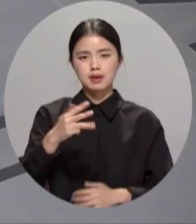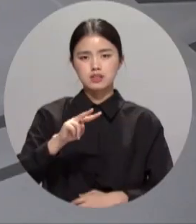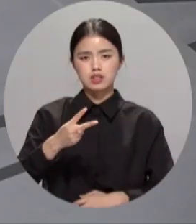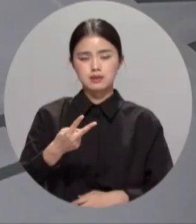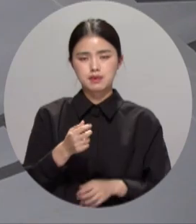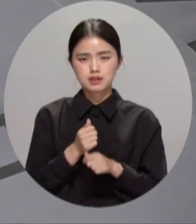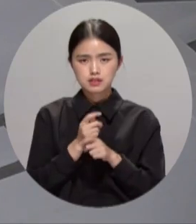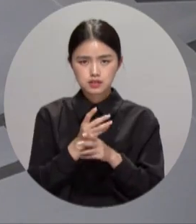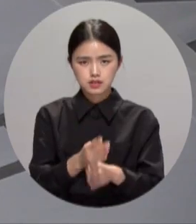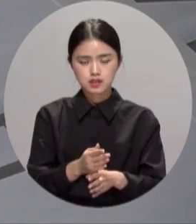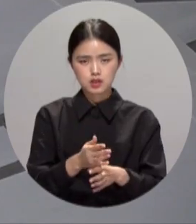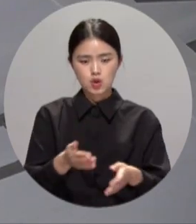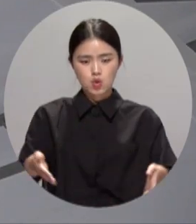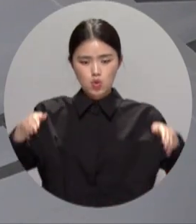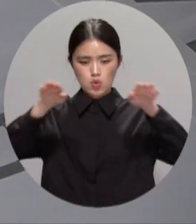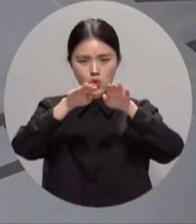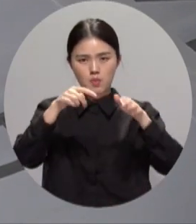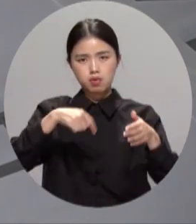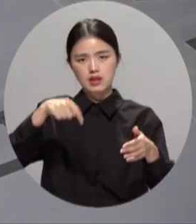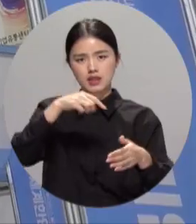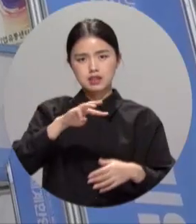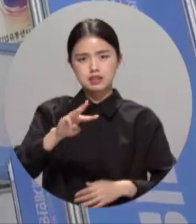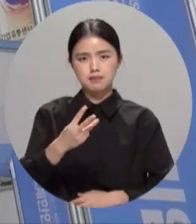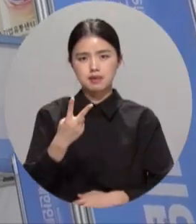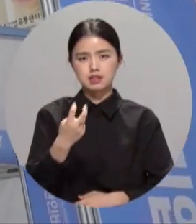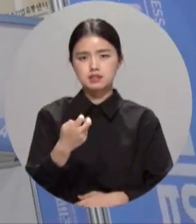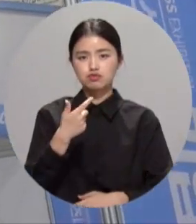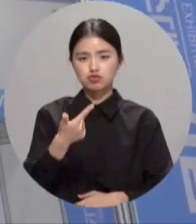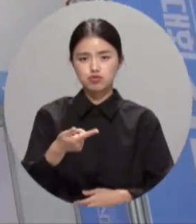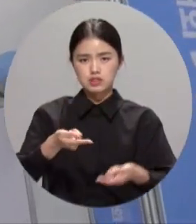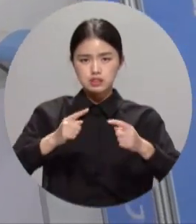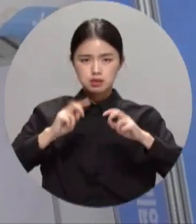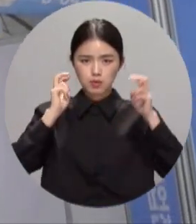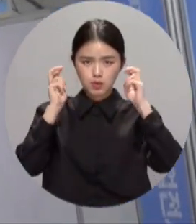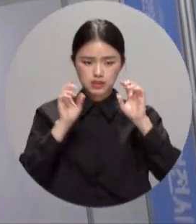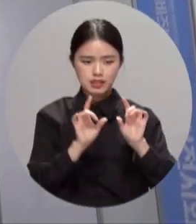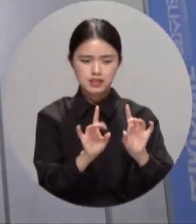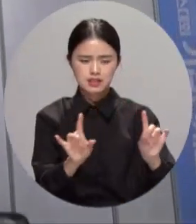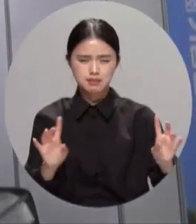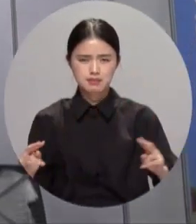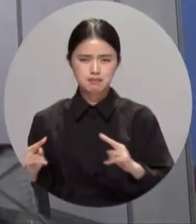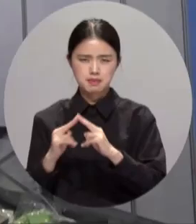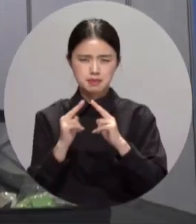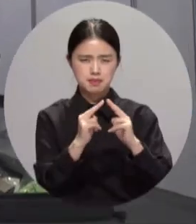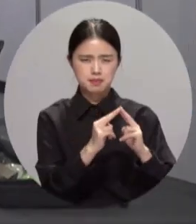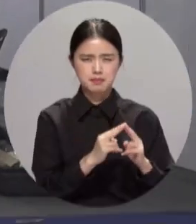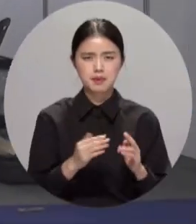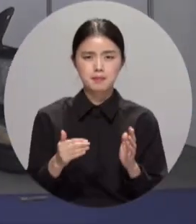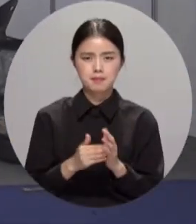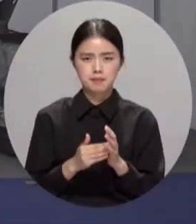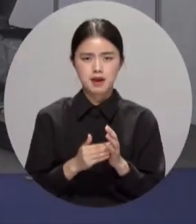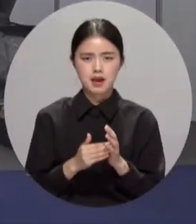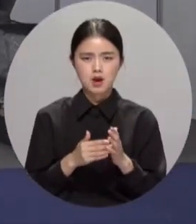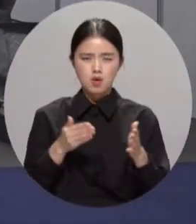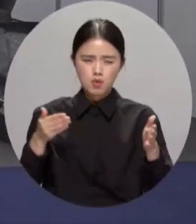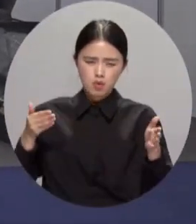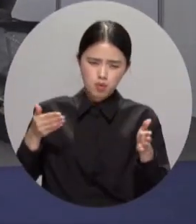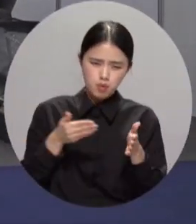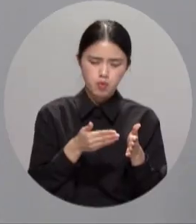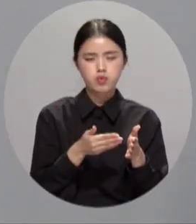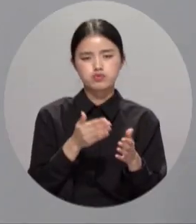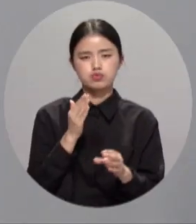8,200제곱미터인 도면 구조물 안에 326개 참여 기업들의 개별 전시장이 설치됐고 마무리 공사가 진행